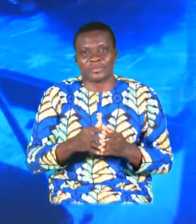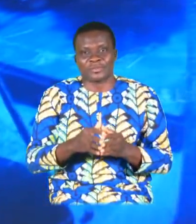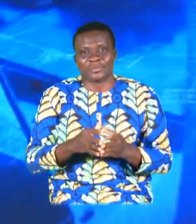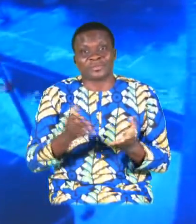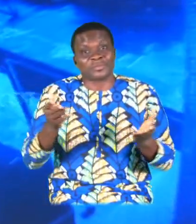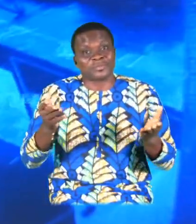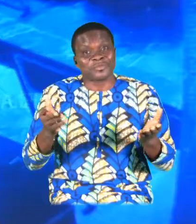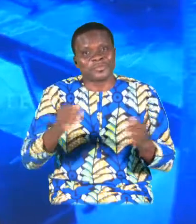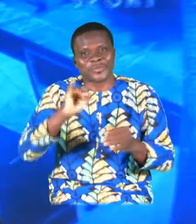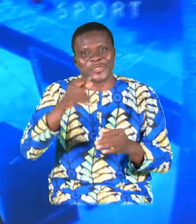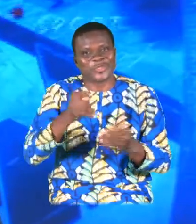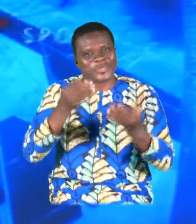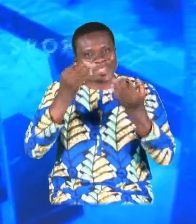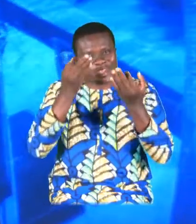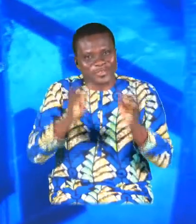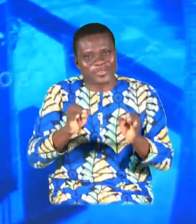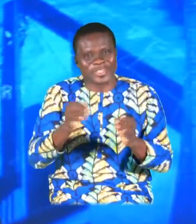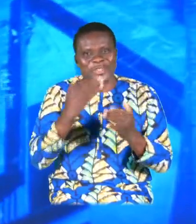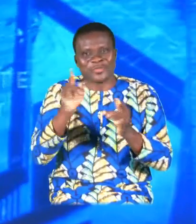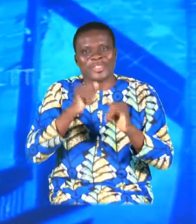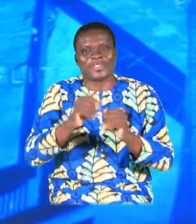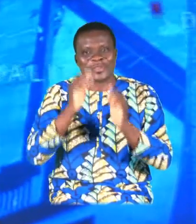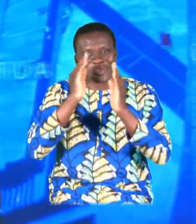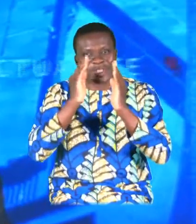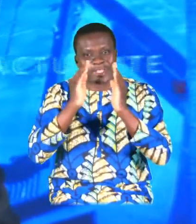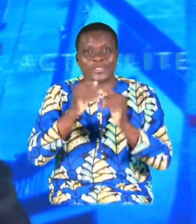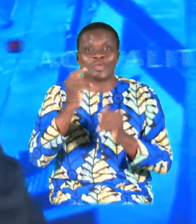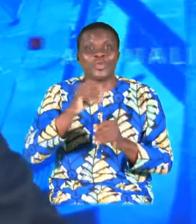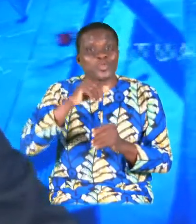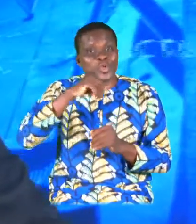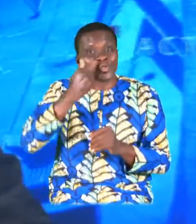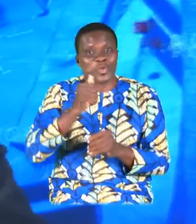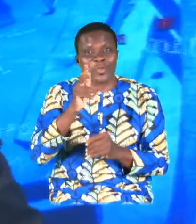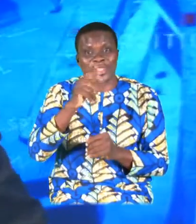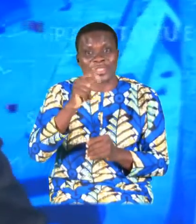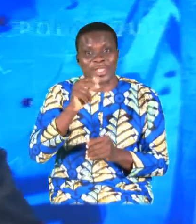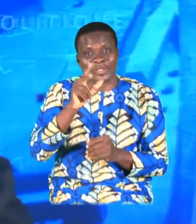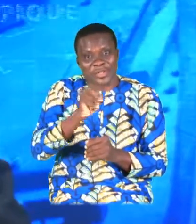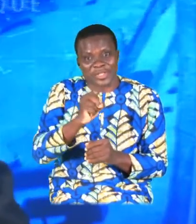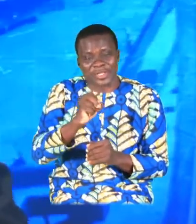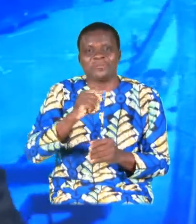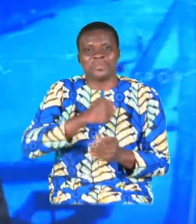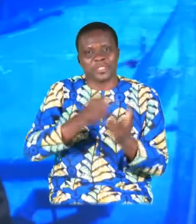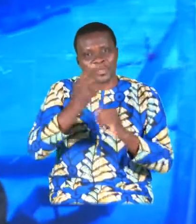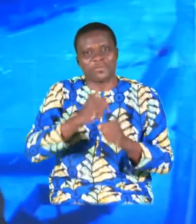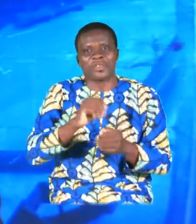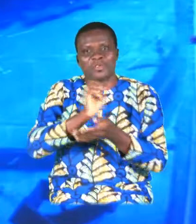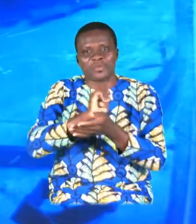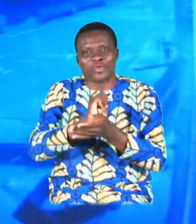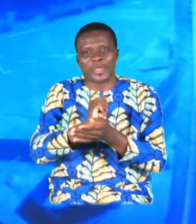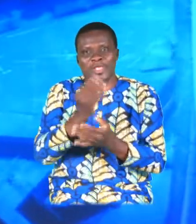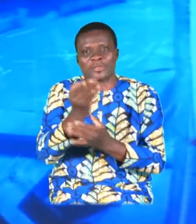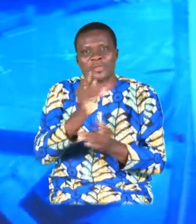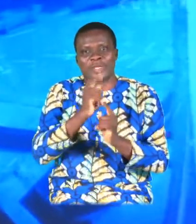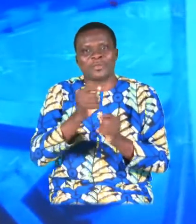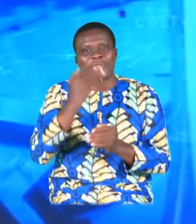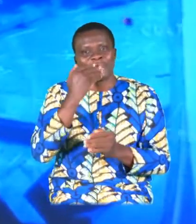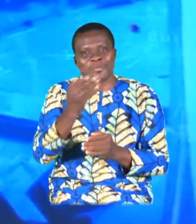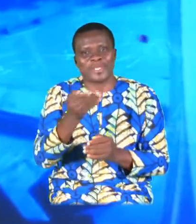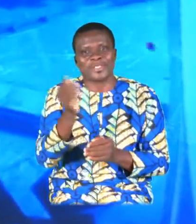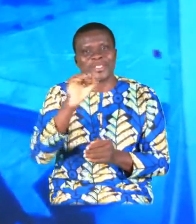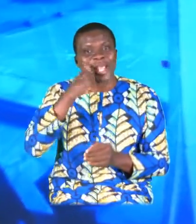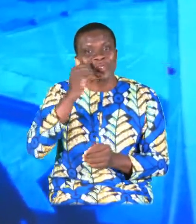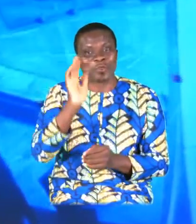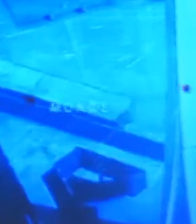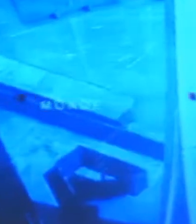Eh bien, ce journal se refait. Merci de votre attention. À 23h30, Rachida Biomoman sera dans ce studio pour le JT Soir. Merci et à